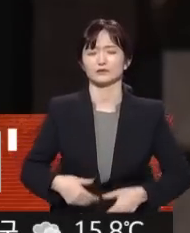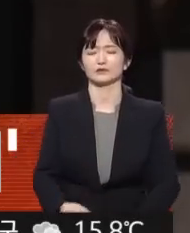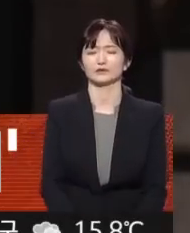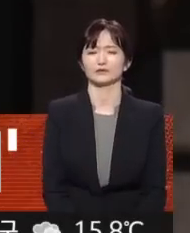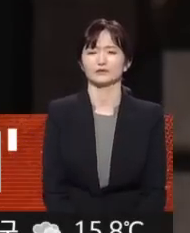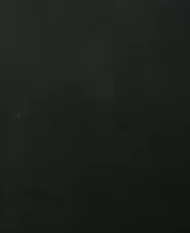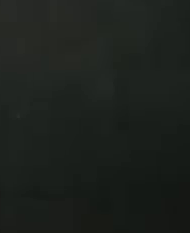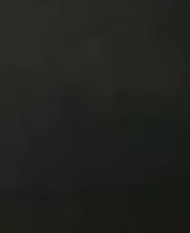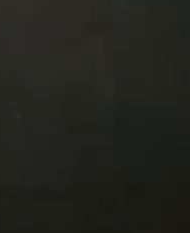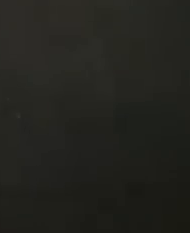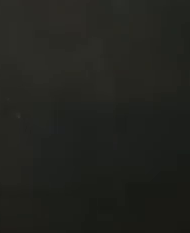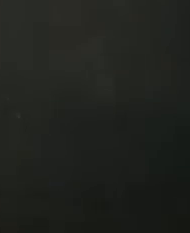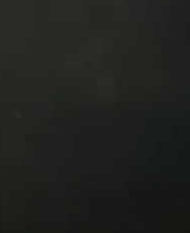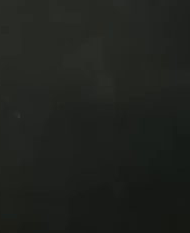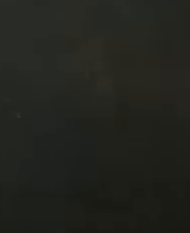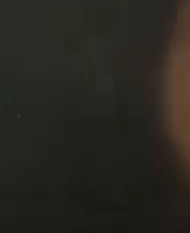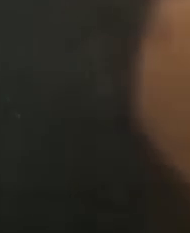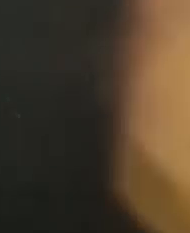그렇게 봅니다